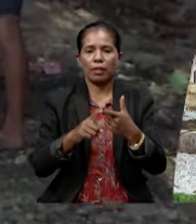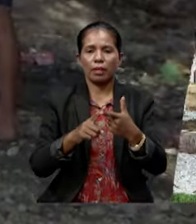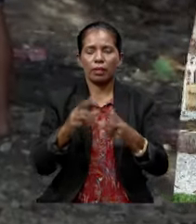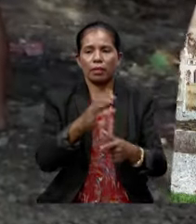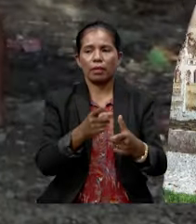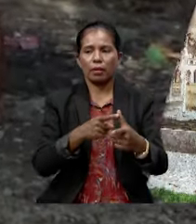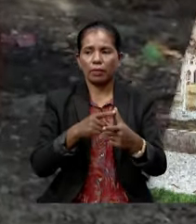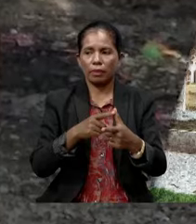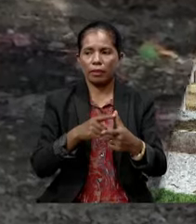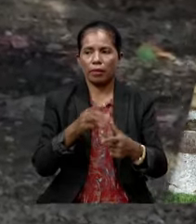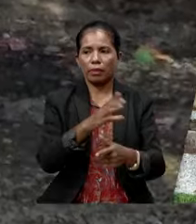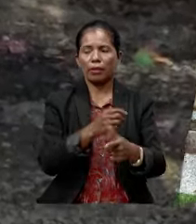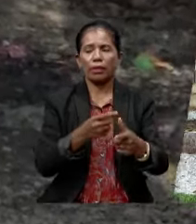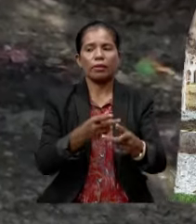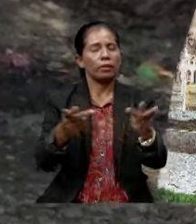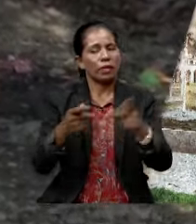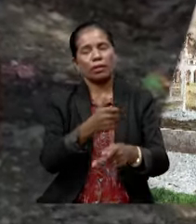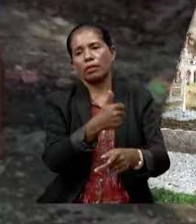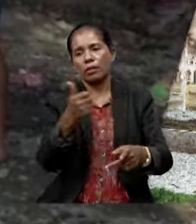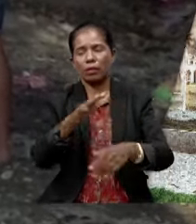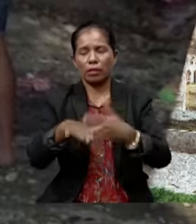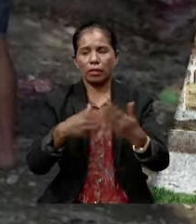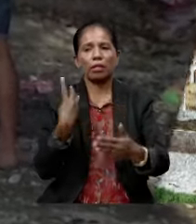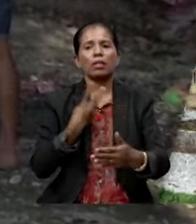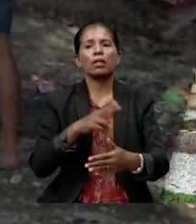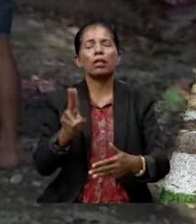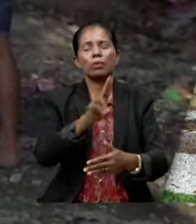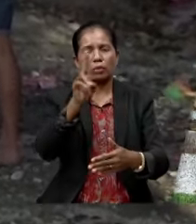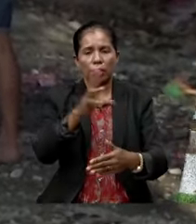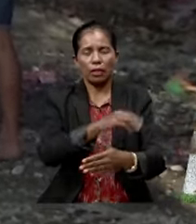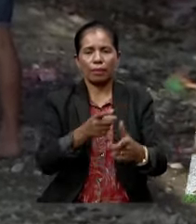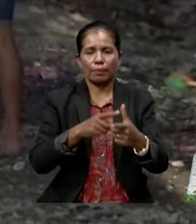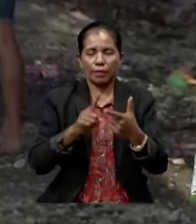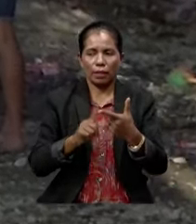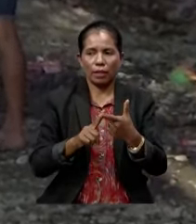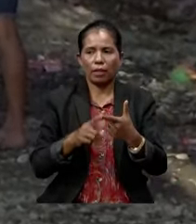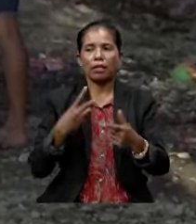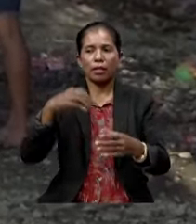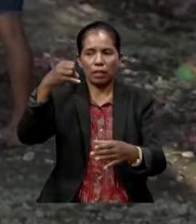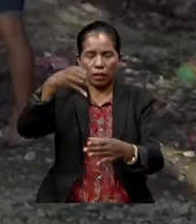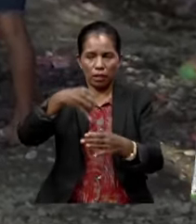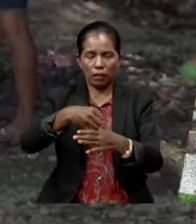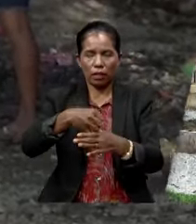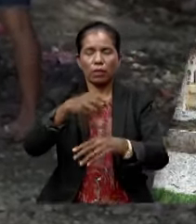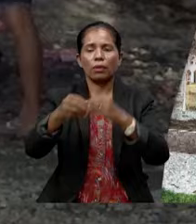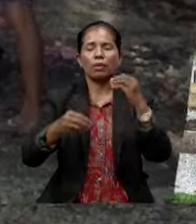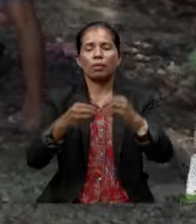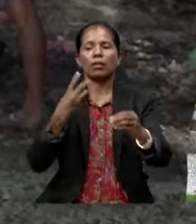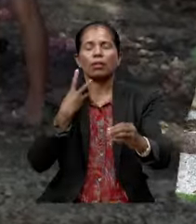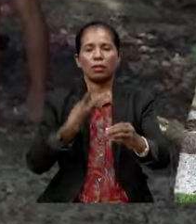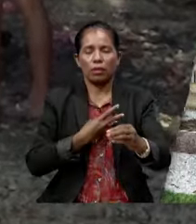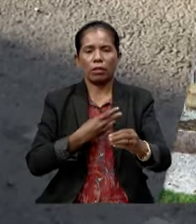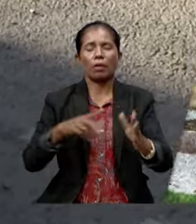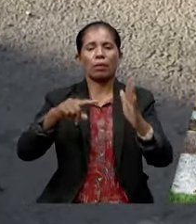la cotto molto dare e fatti se ne vede ora ita usa ne cose che come sa menos incluido quando vai tana borgo si damos